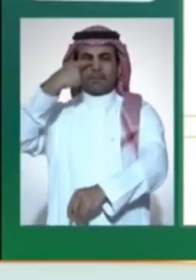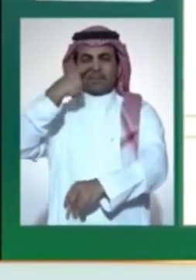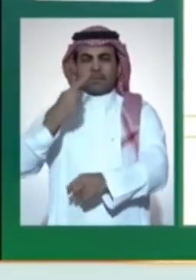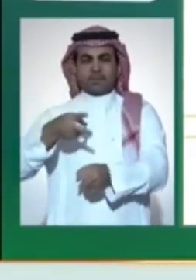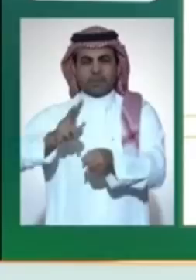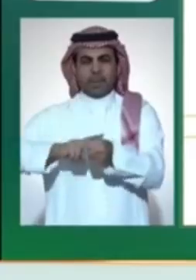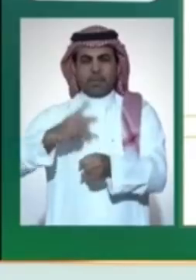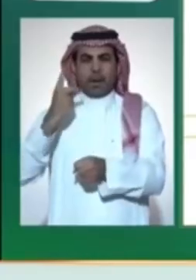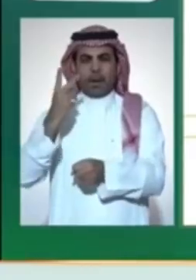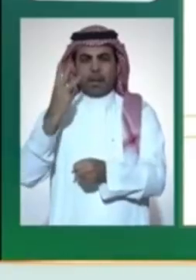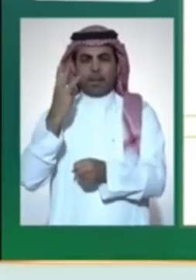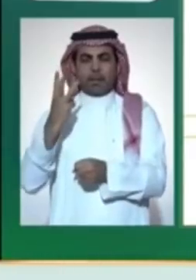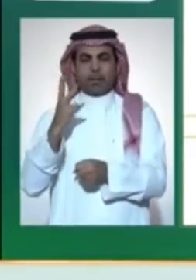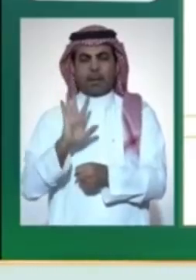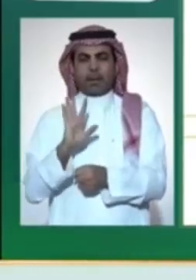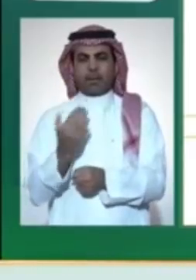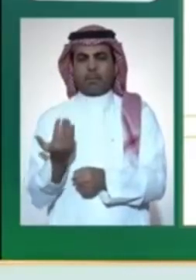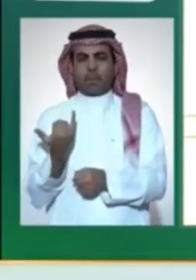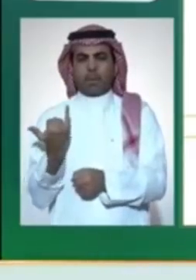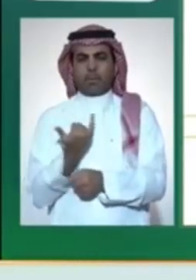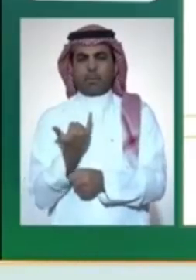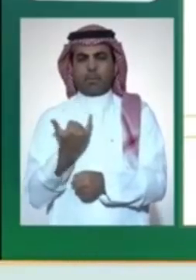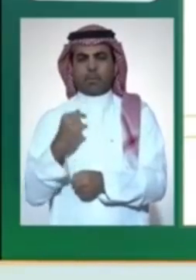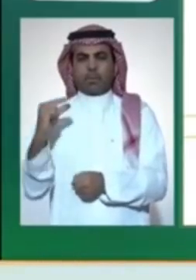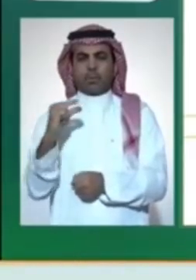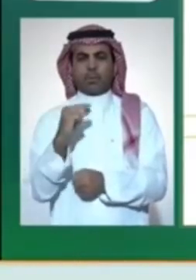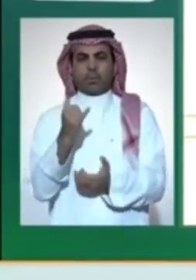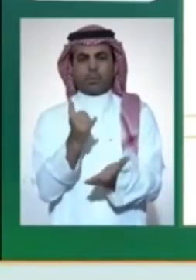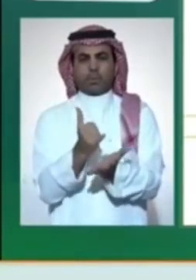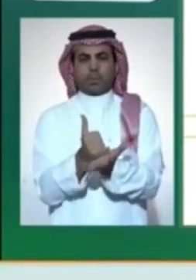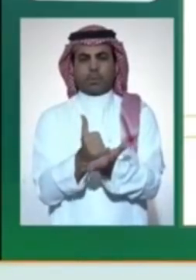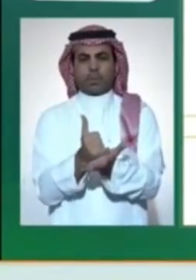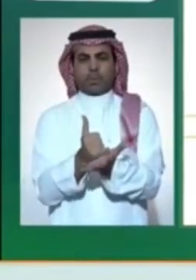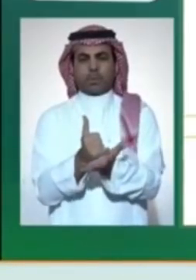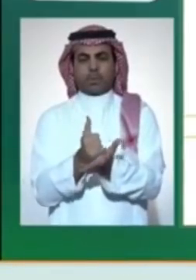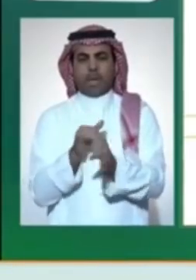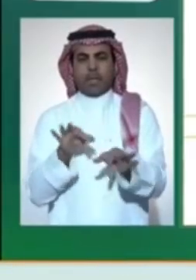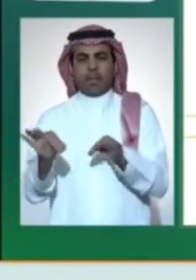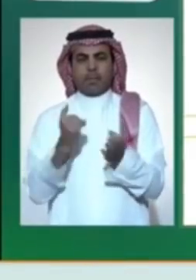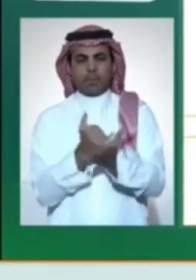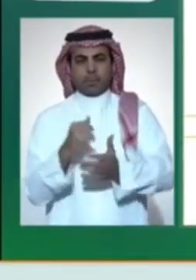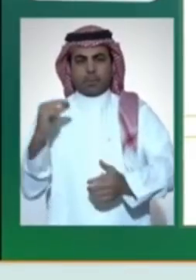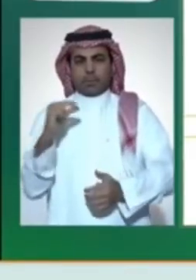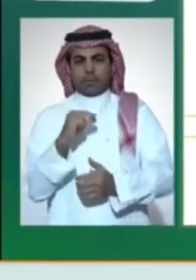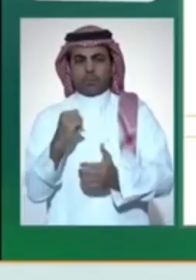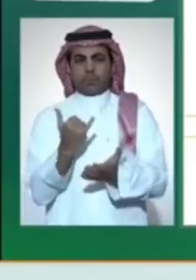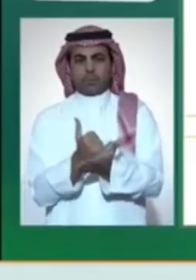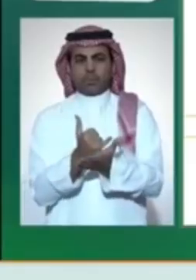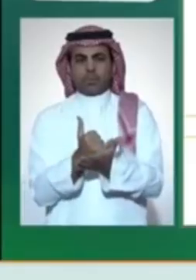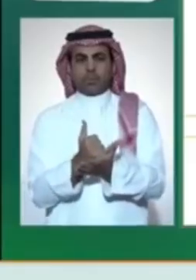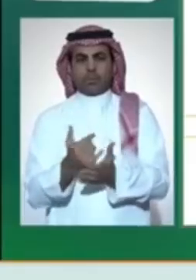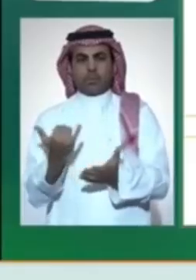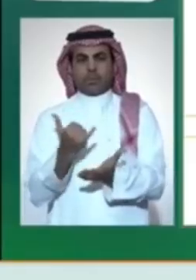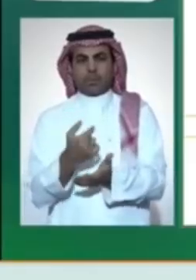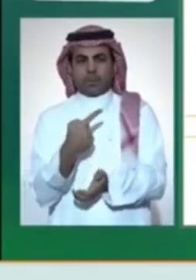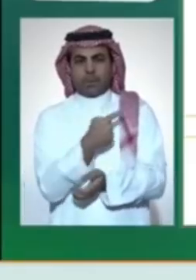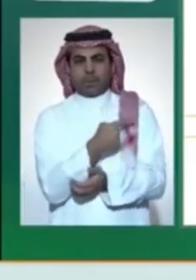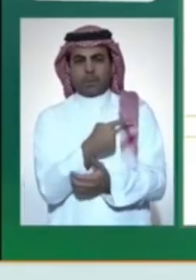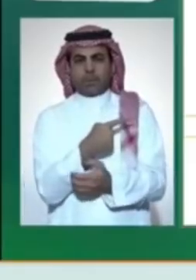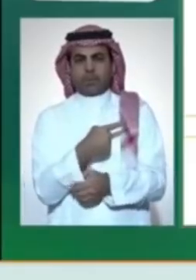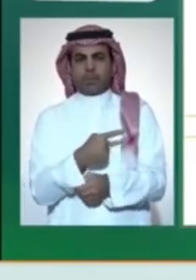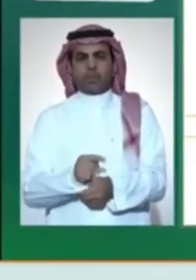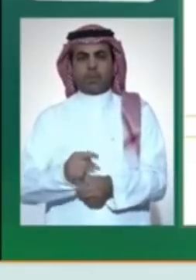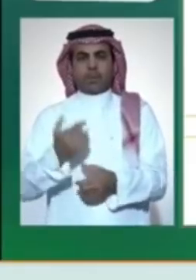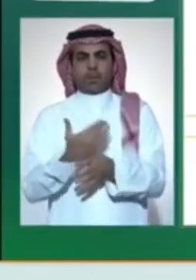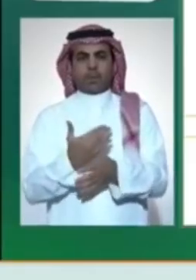يخضع لتقييم المختصين، فإذا كان تقييم المختص مبني على وجود أعراض، مبني على وجود حالة